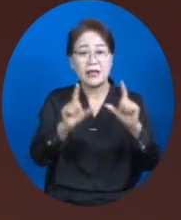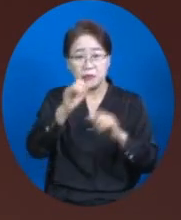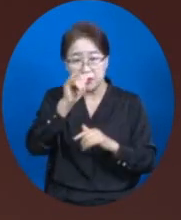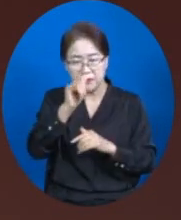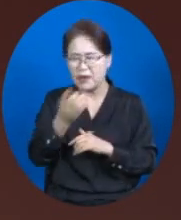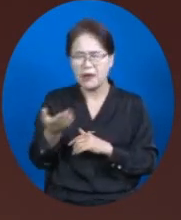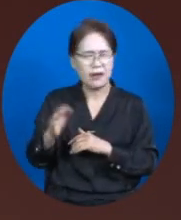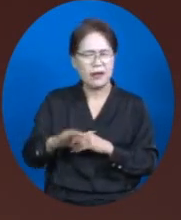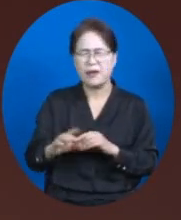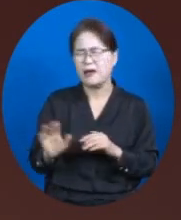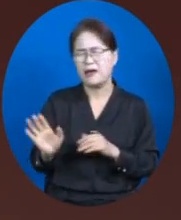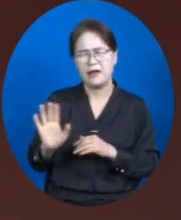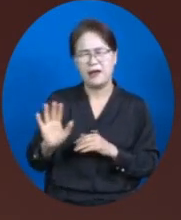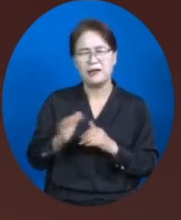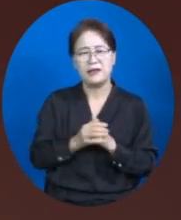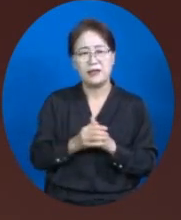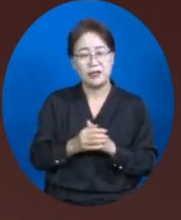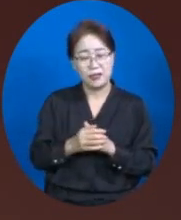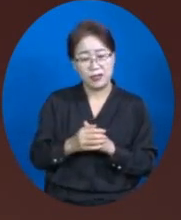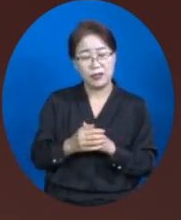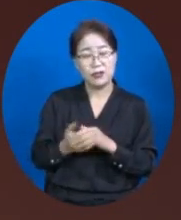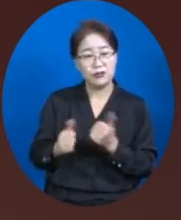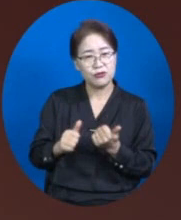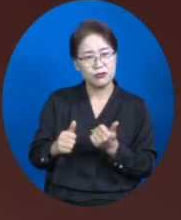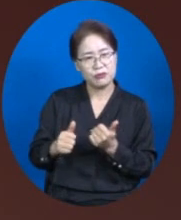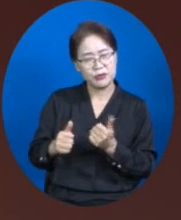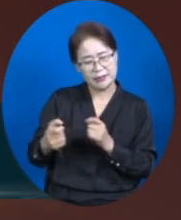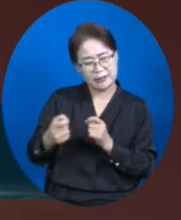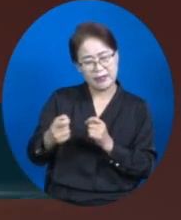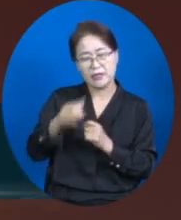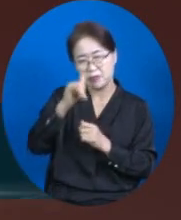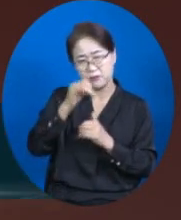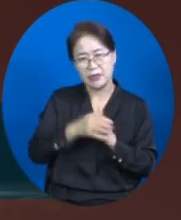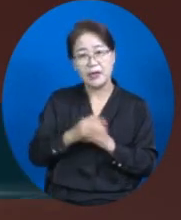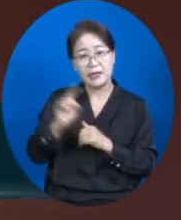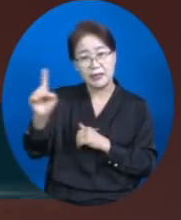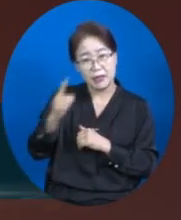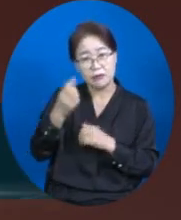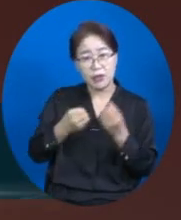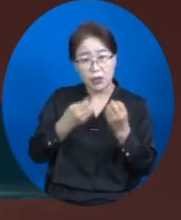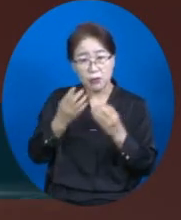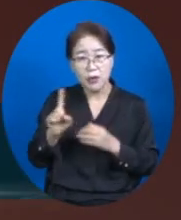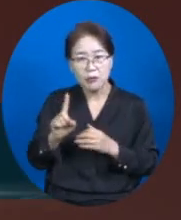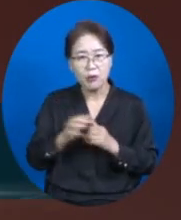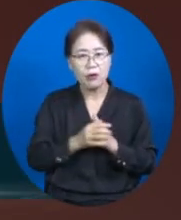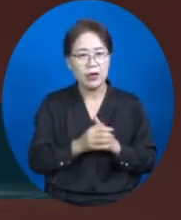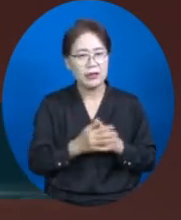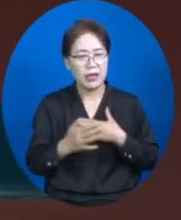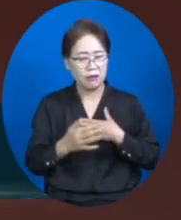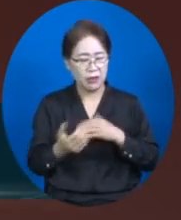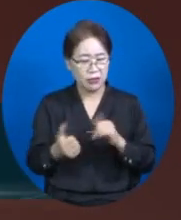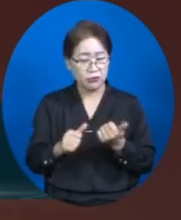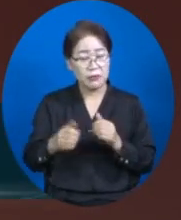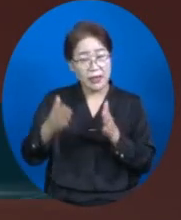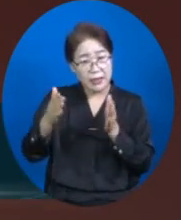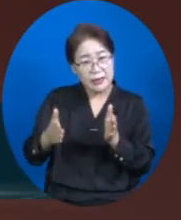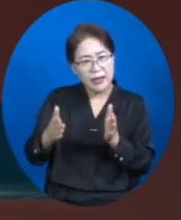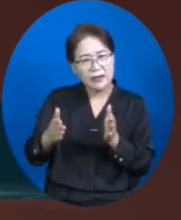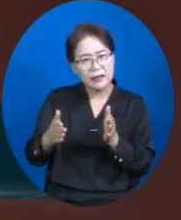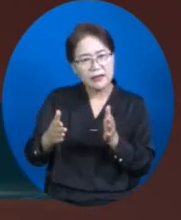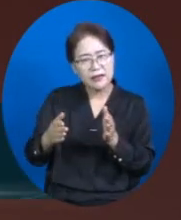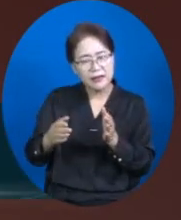아닙니다 여러분 죽음은 멀리 있지 않아요 그래서 다윗은 이렇게 말했습니다 다 같이요 나와 죽음의 사이는